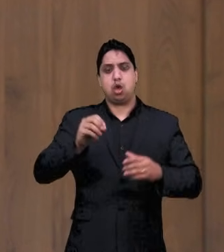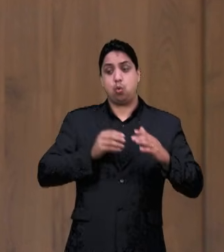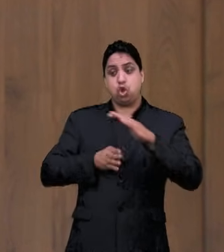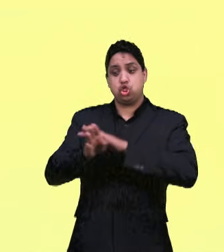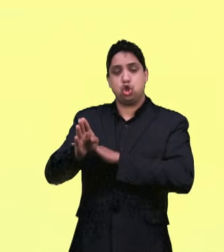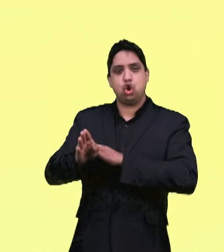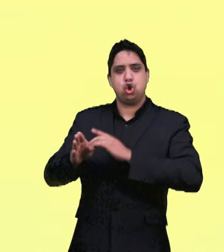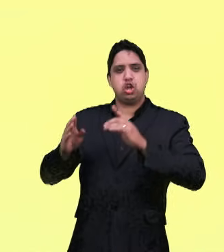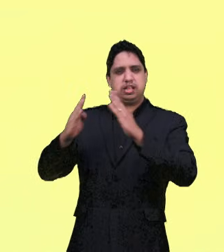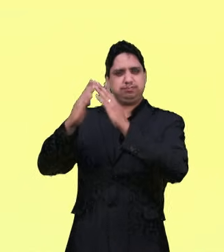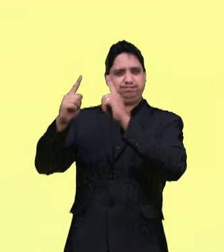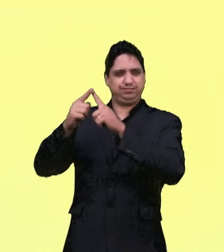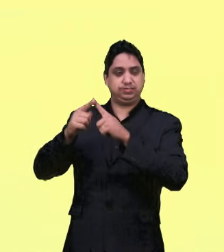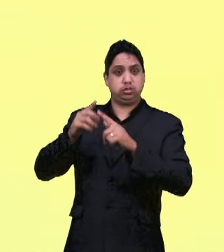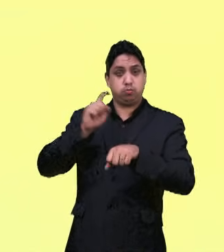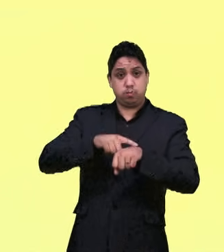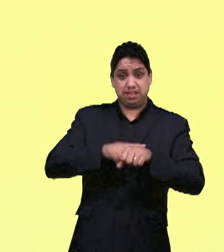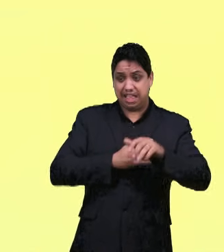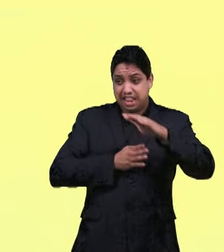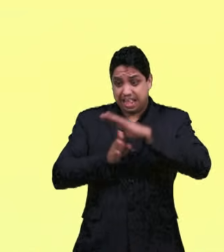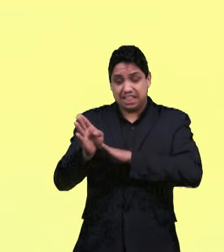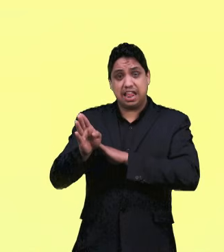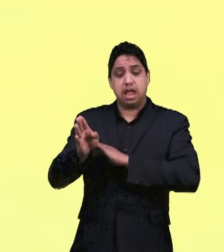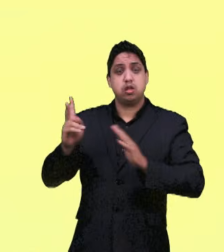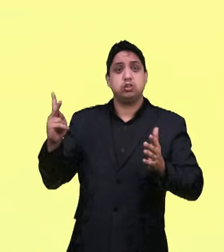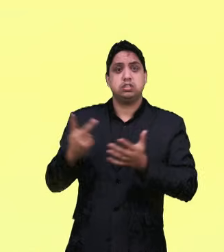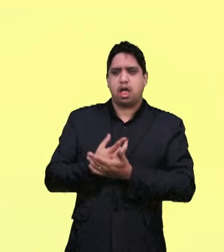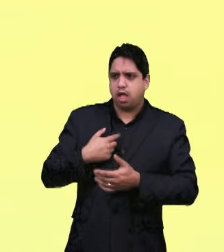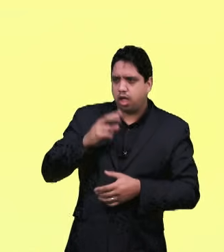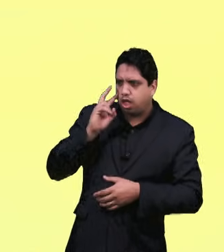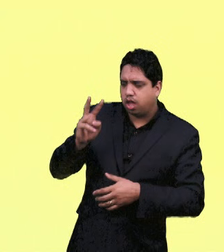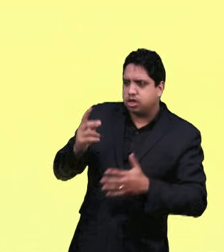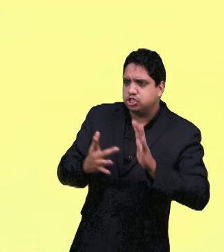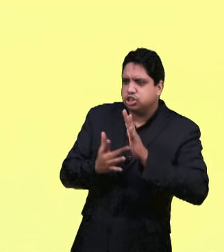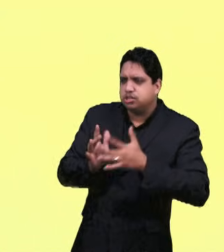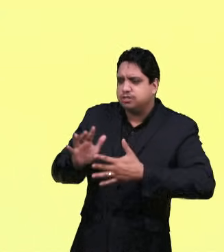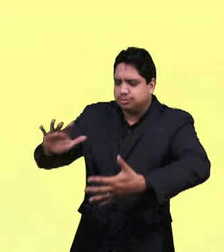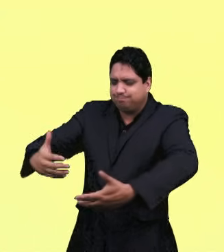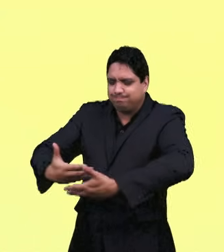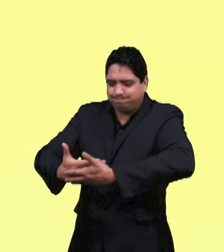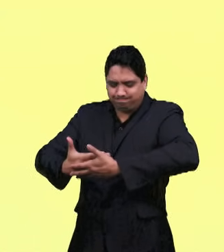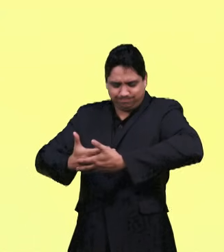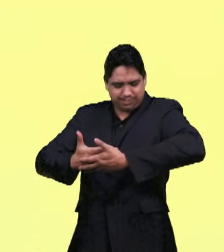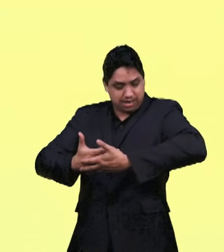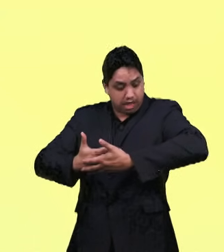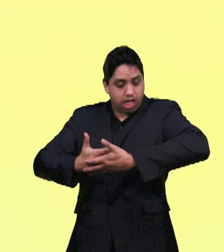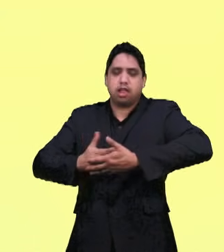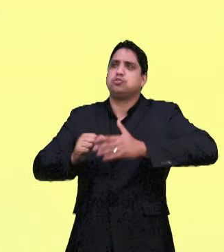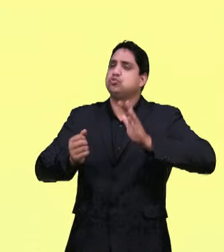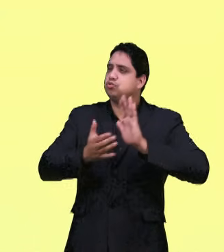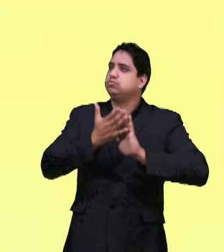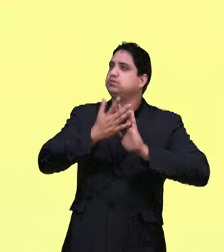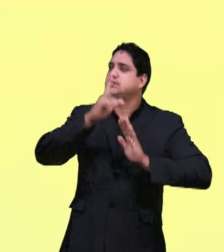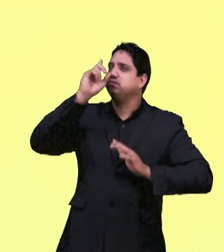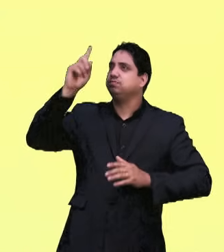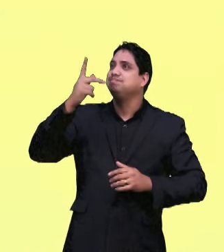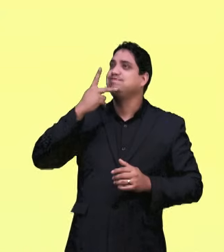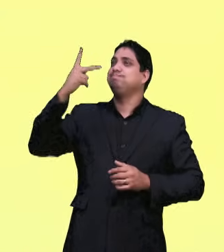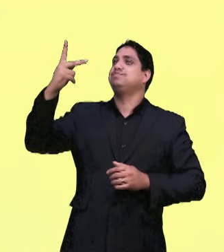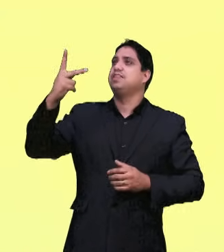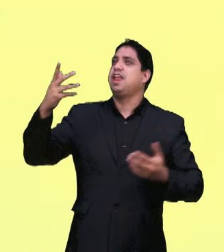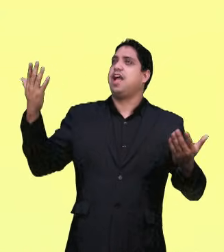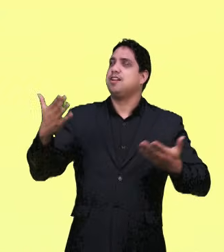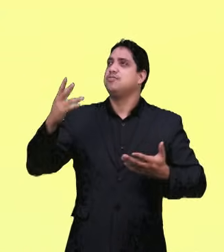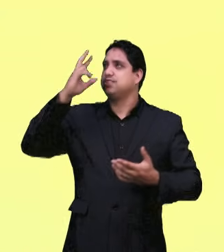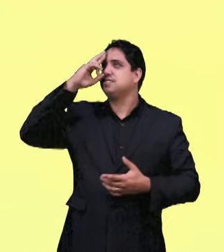au temple. Quand Siméon a vu Jésus dans le temple, il a pris Jésus dans les bras. Il a loué le Seigneur en disant,